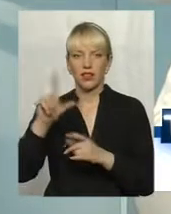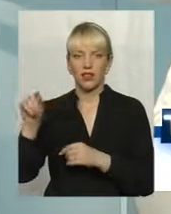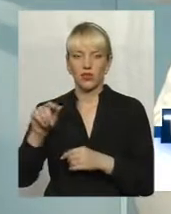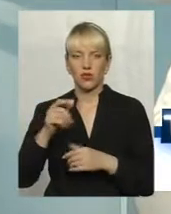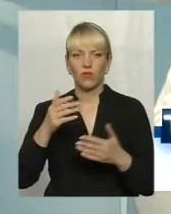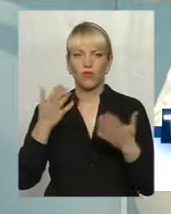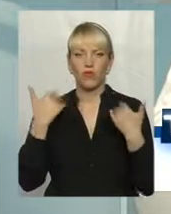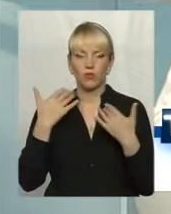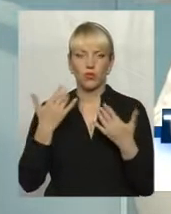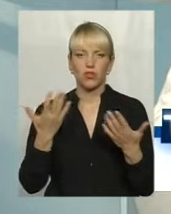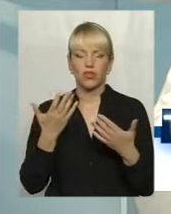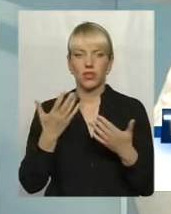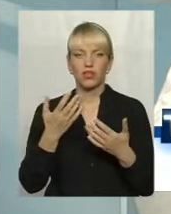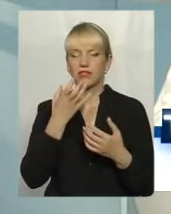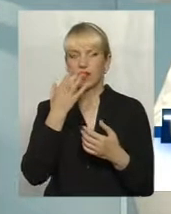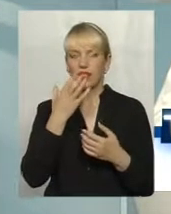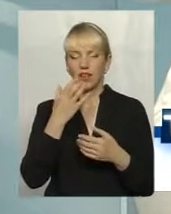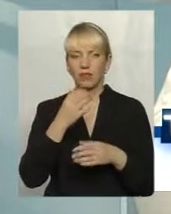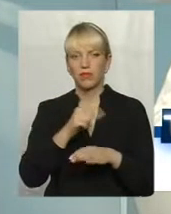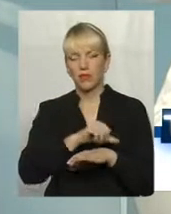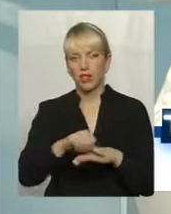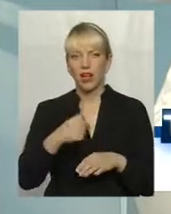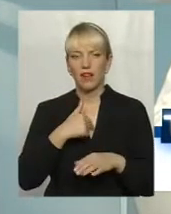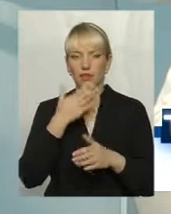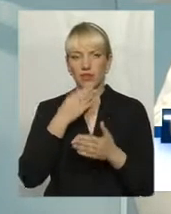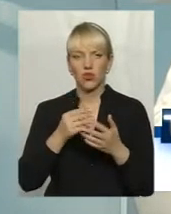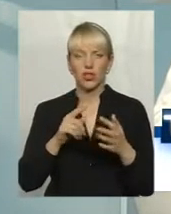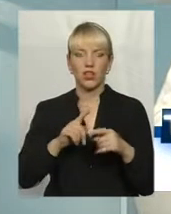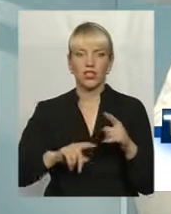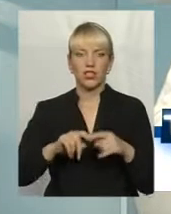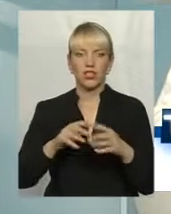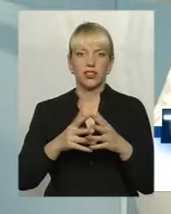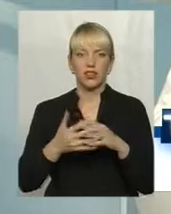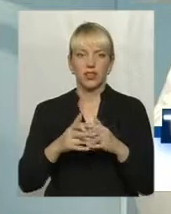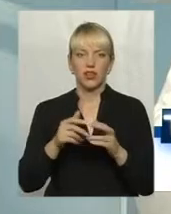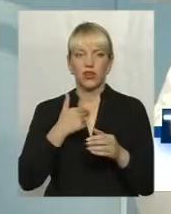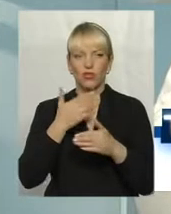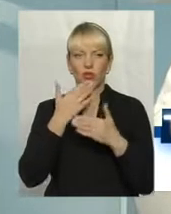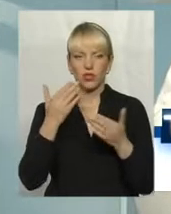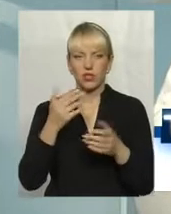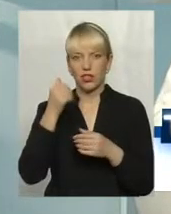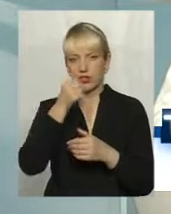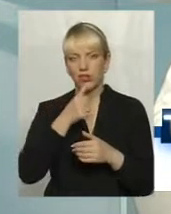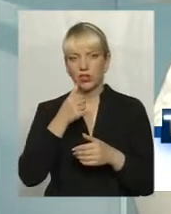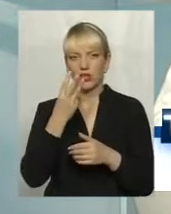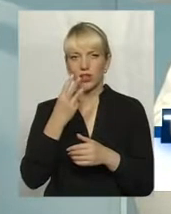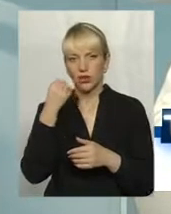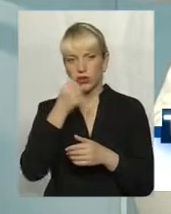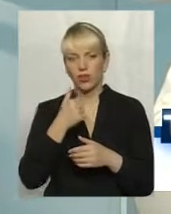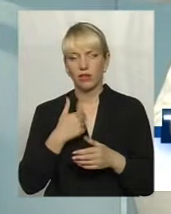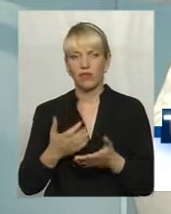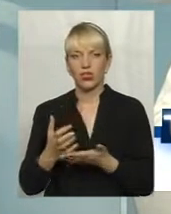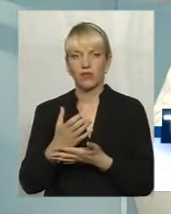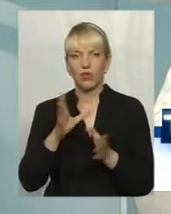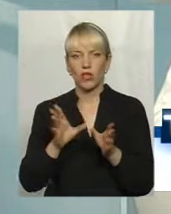якійсь теплій країні, я їду, власне, в своє рідне село, останніх 3 роки ми жнивуємо разом з сином. Тому для мене